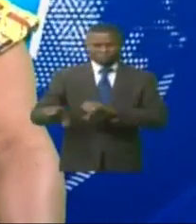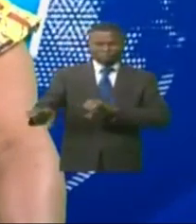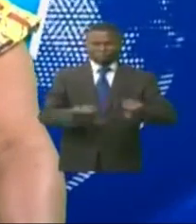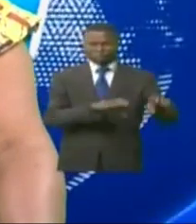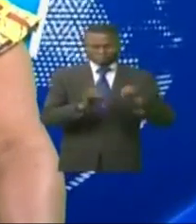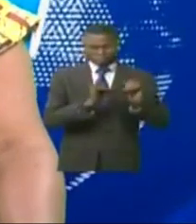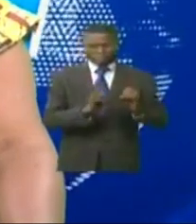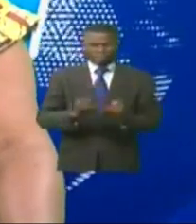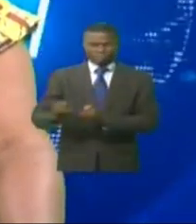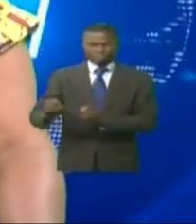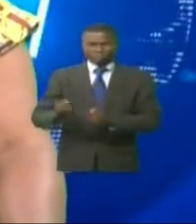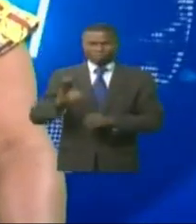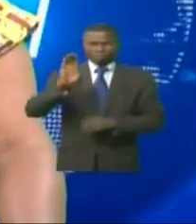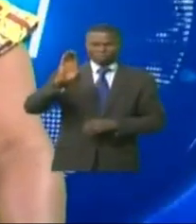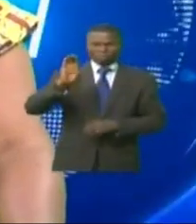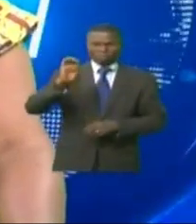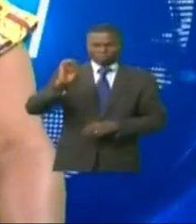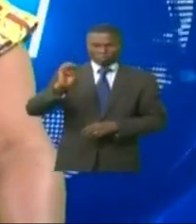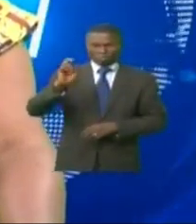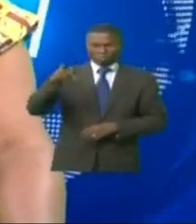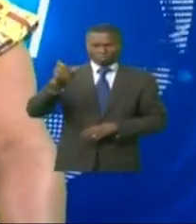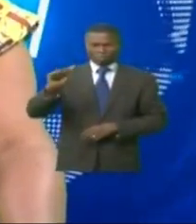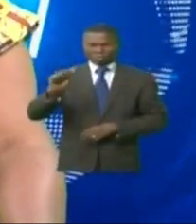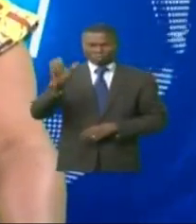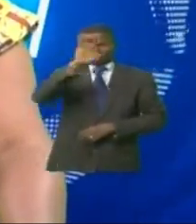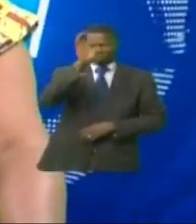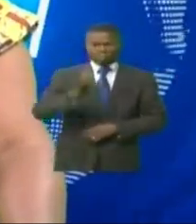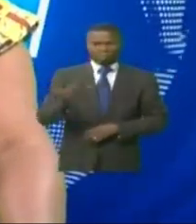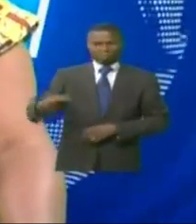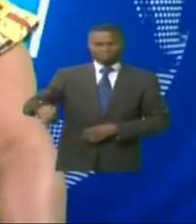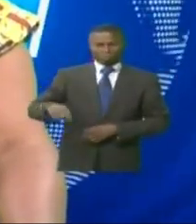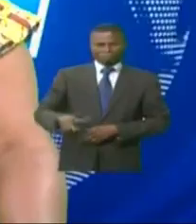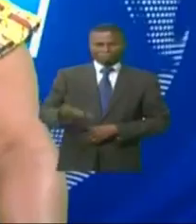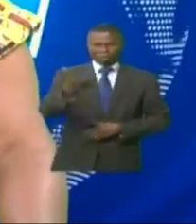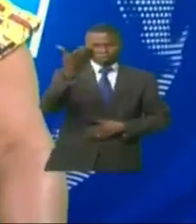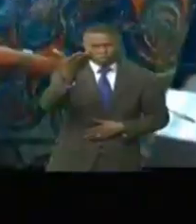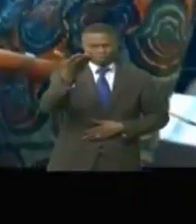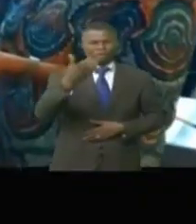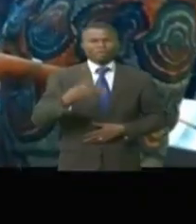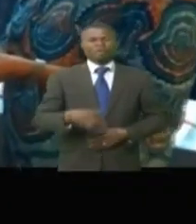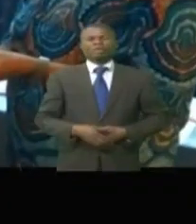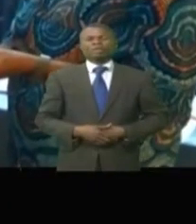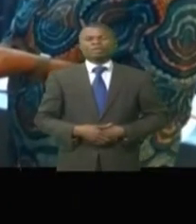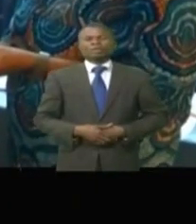s'est déroulée au CEPAS dans la commune de la Gombe. Un reportage signé Joël Kayembi.